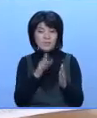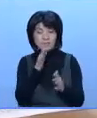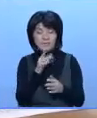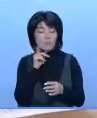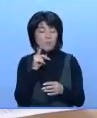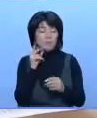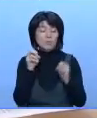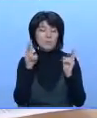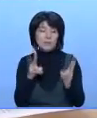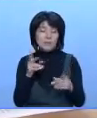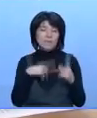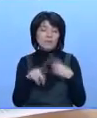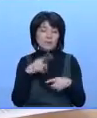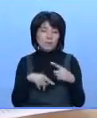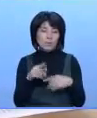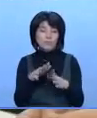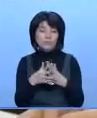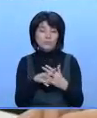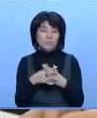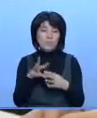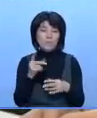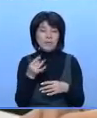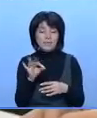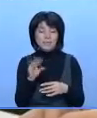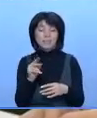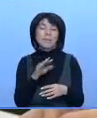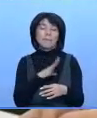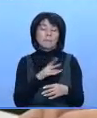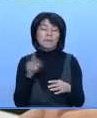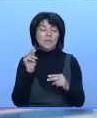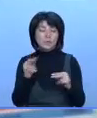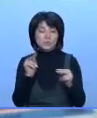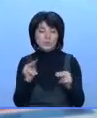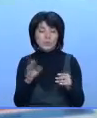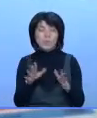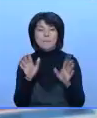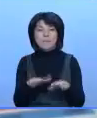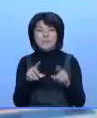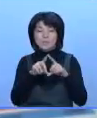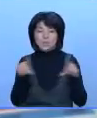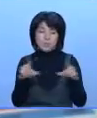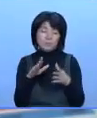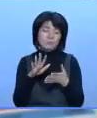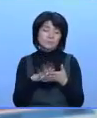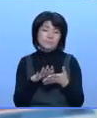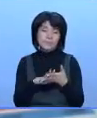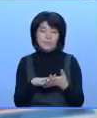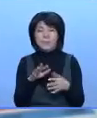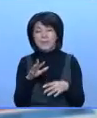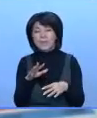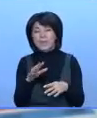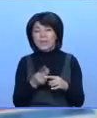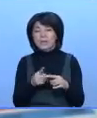специалист вернулась в родное село Майское и приступила к работе учителем информатики в местной школе. Сейчас в селе созданы все условия